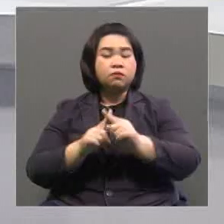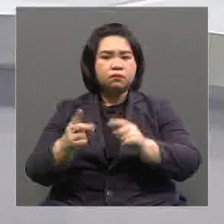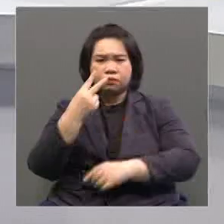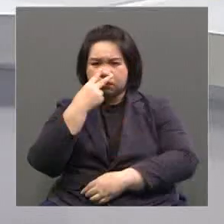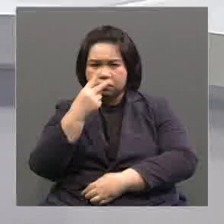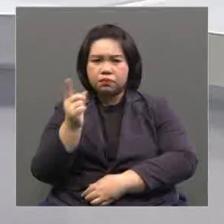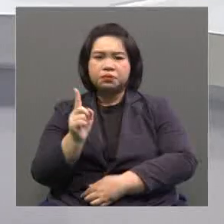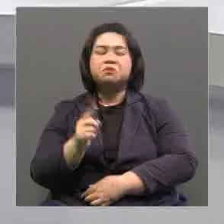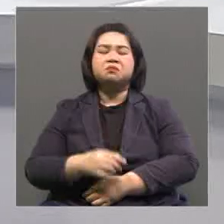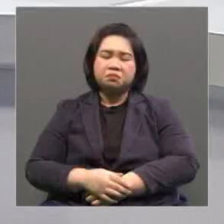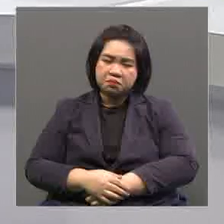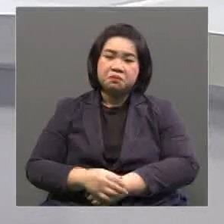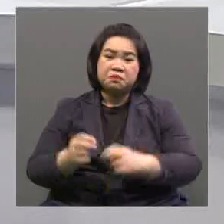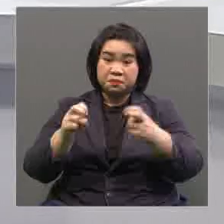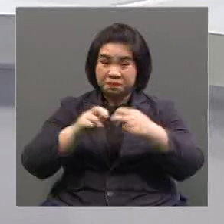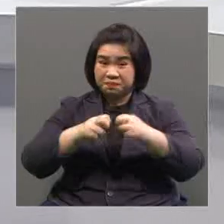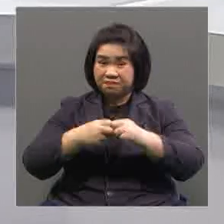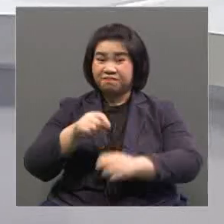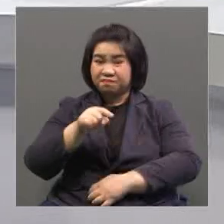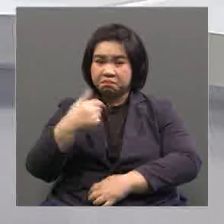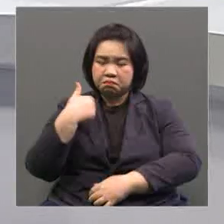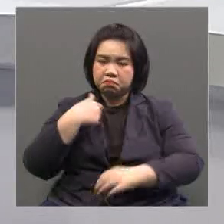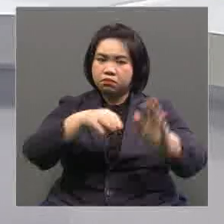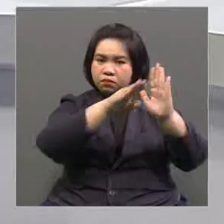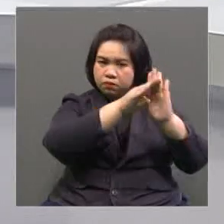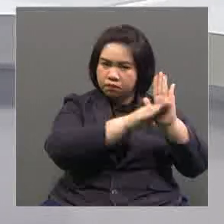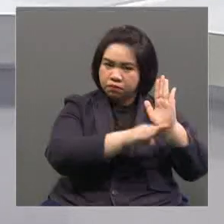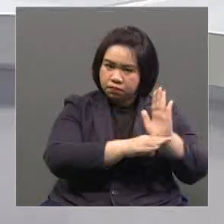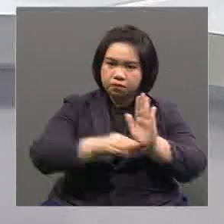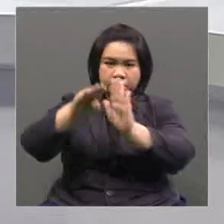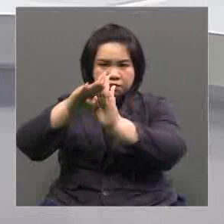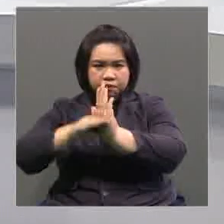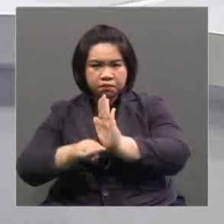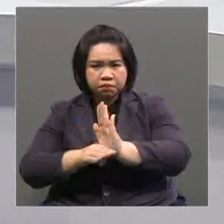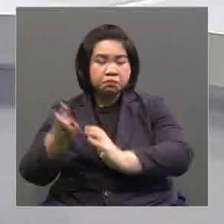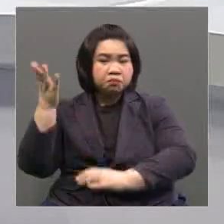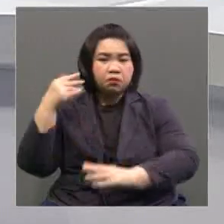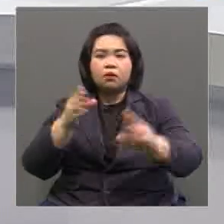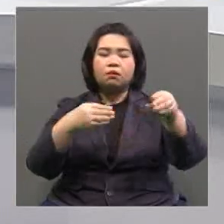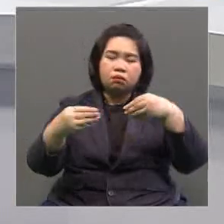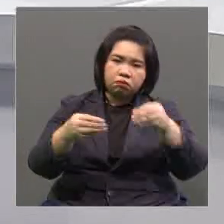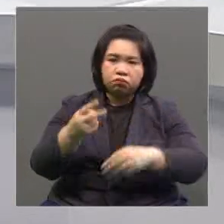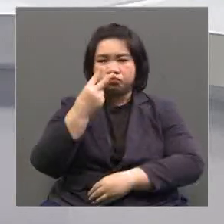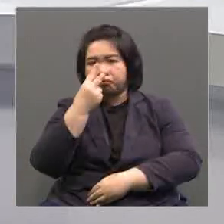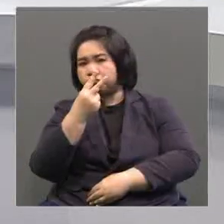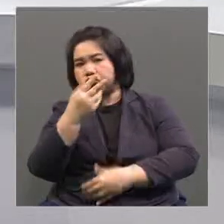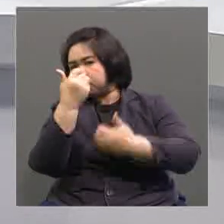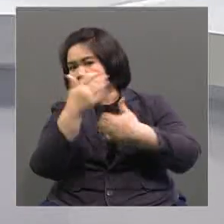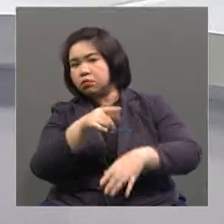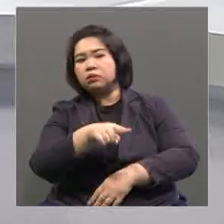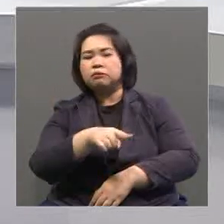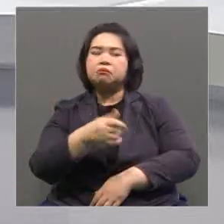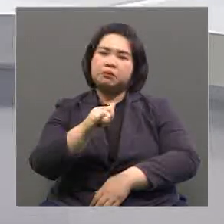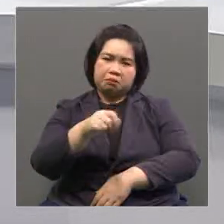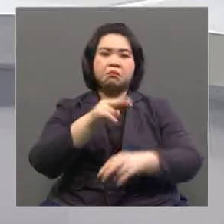ได้ชัดคือพอเกิดเหตุการณ์เนี่ยมาตรการหลายๆมาตรการที่มันอาจจะเคยละหลวมมาก่อนมันอาจจะมีช่องว่างใน